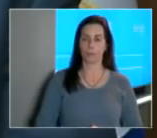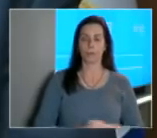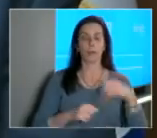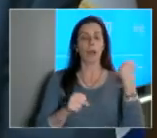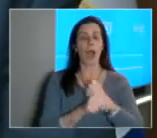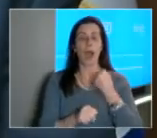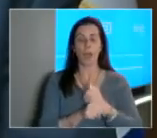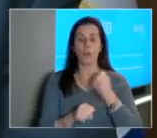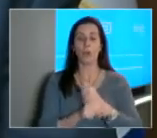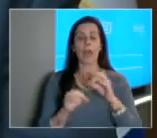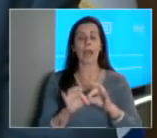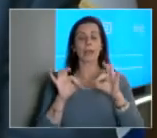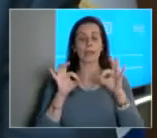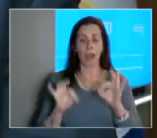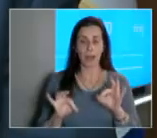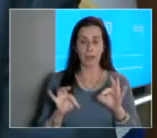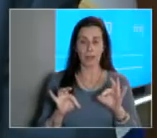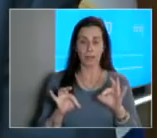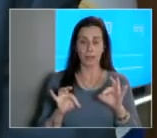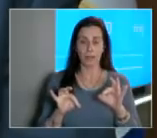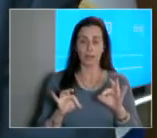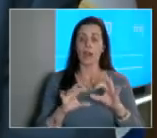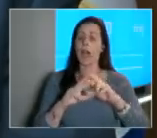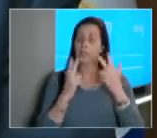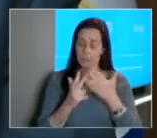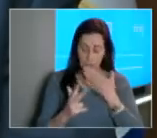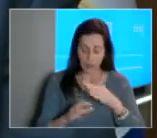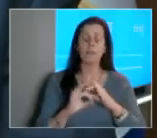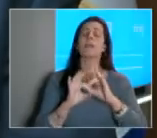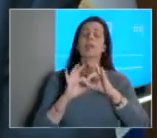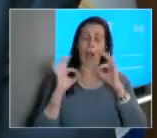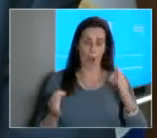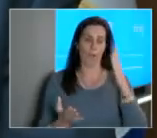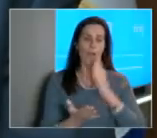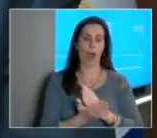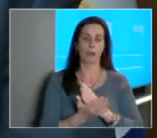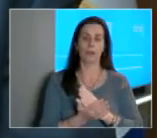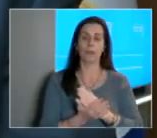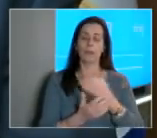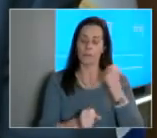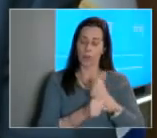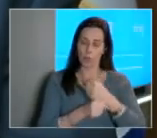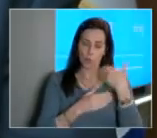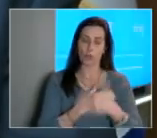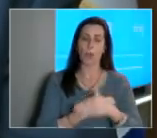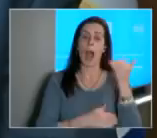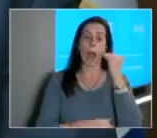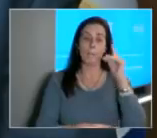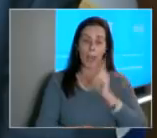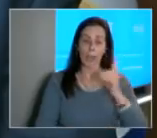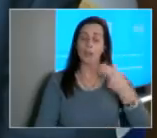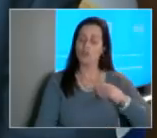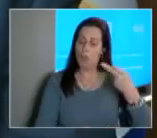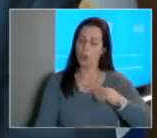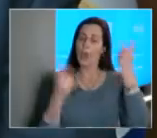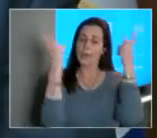העבודה התחילה, הצוות הישראלי כבר יצא לדרך, הרכבת יצאה לדרך, והעבודה הזאת תושלם. ארצות הברית